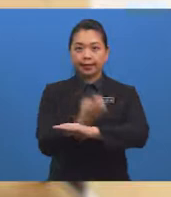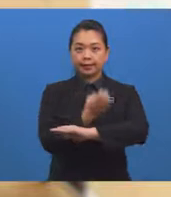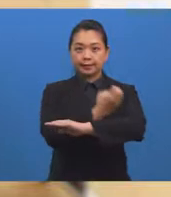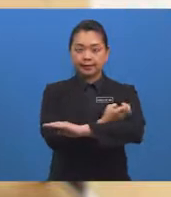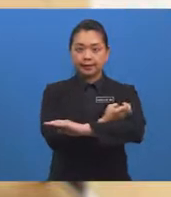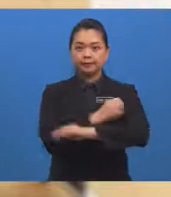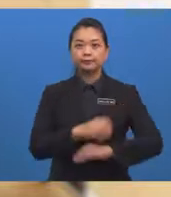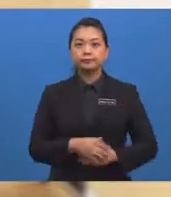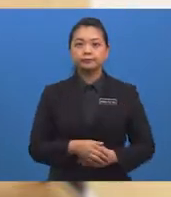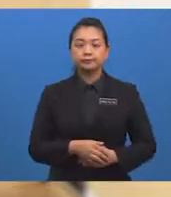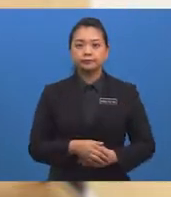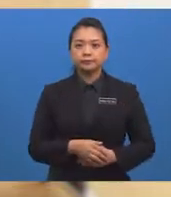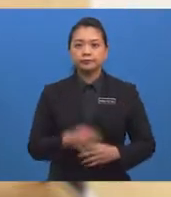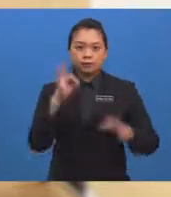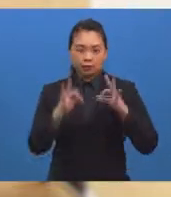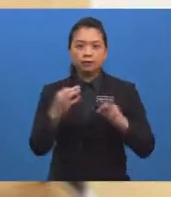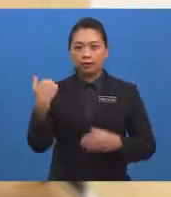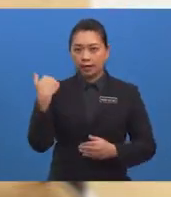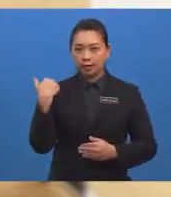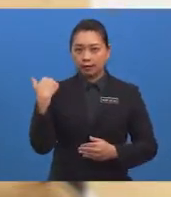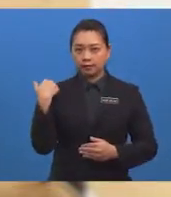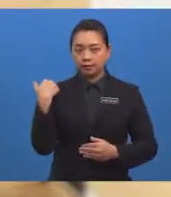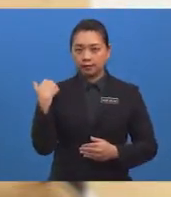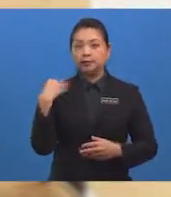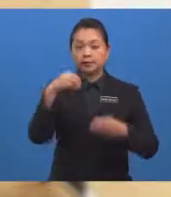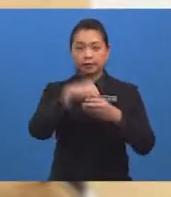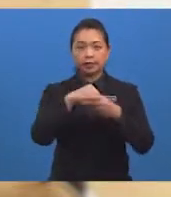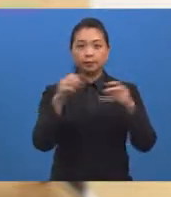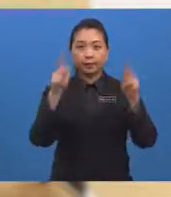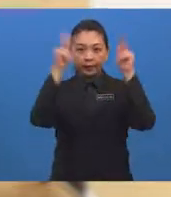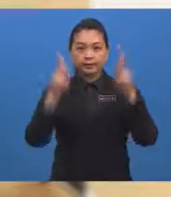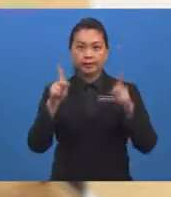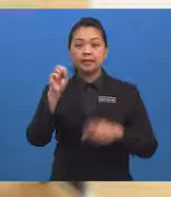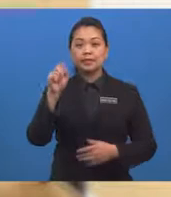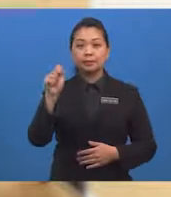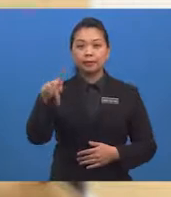dengan topik ini diajukan dalam periksaan SPM nanti.